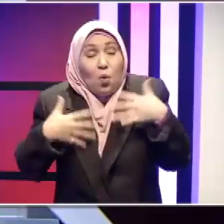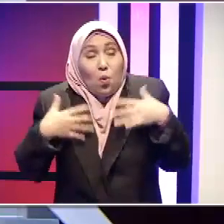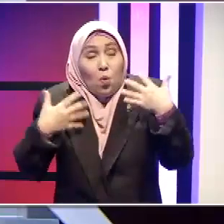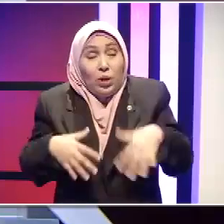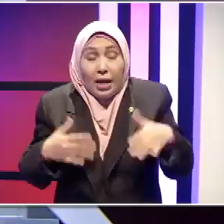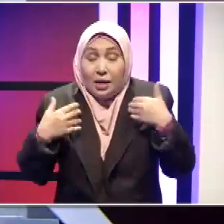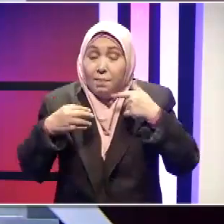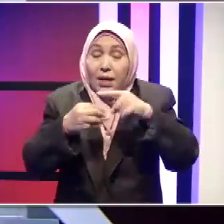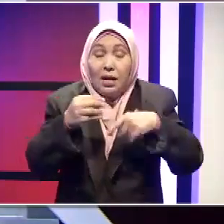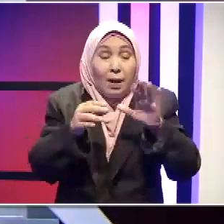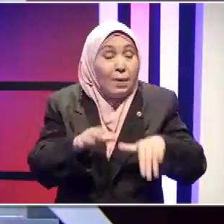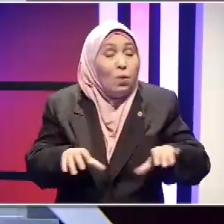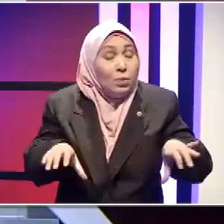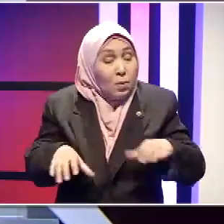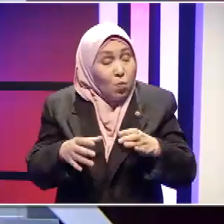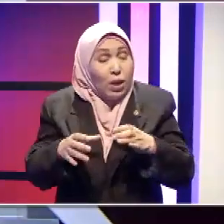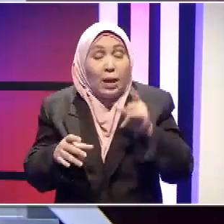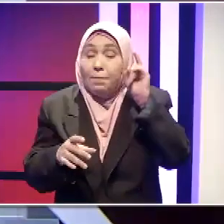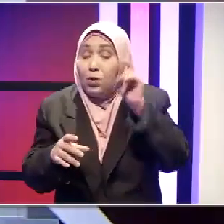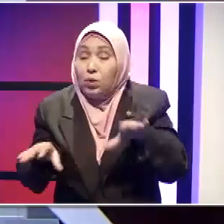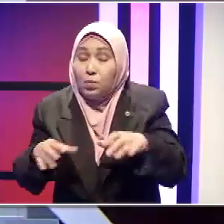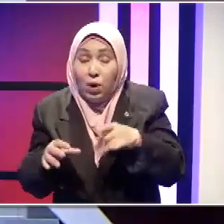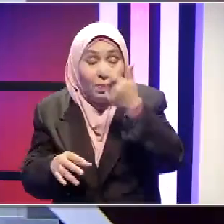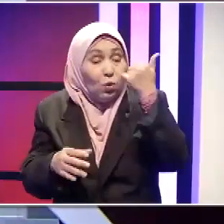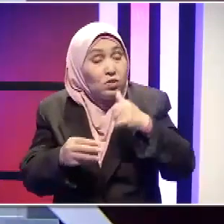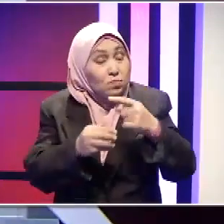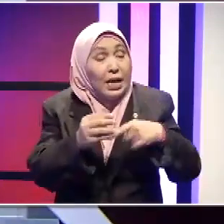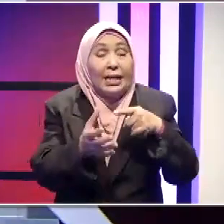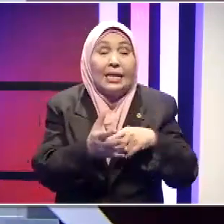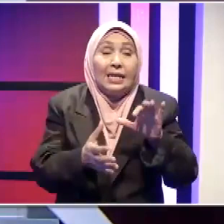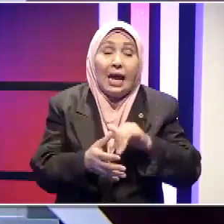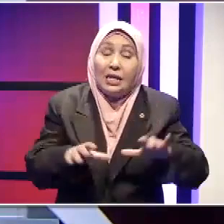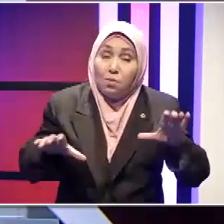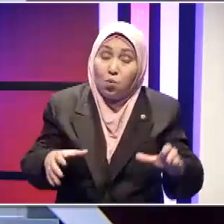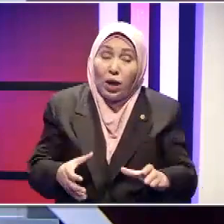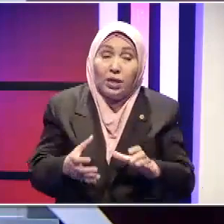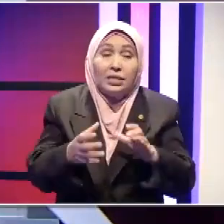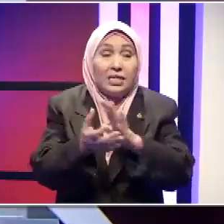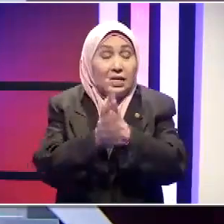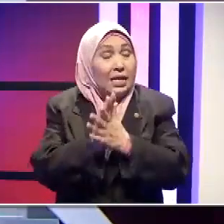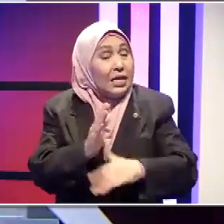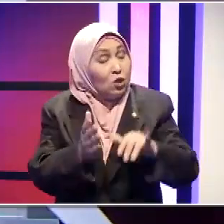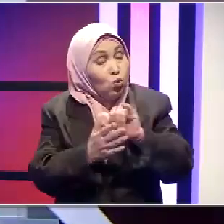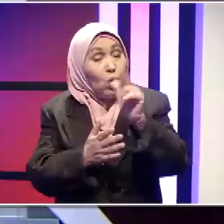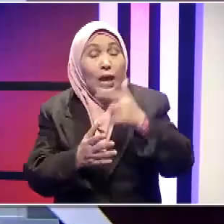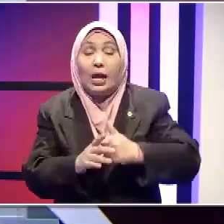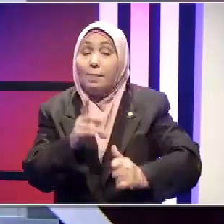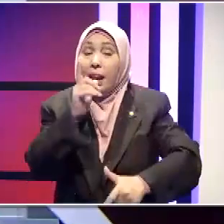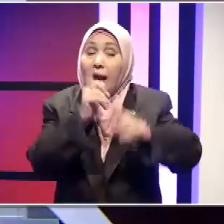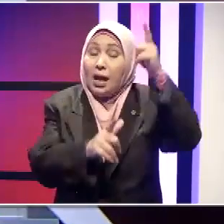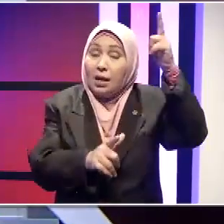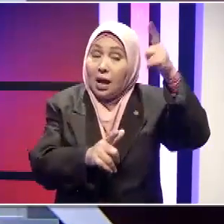ada pekarya yang belum dibuat yang penuh dibuat karena pengaruh ini yang dilaksanakan Maka itulah yang melayakkan